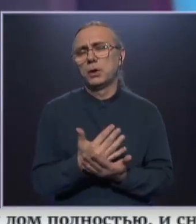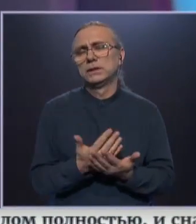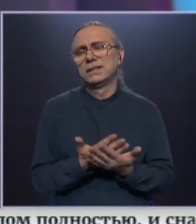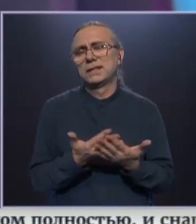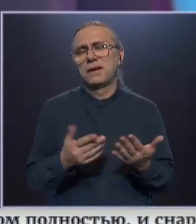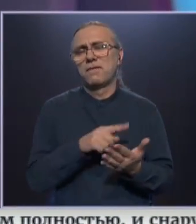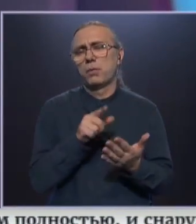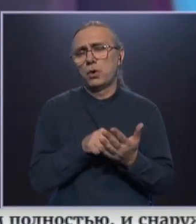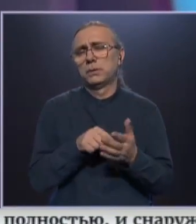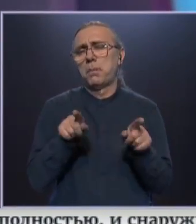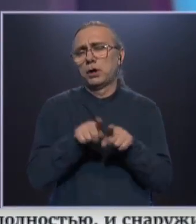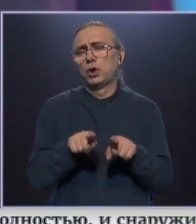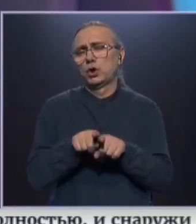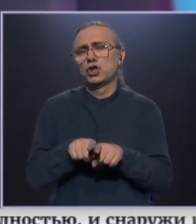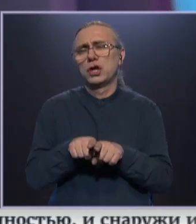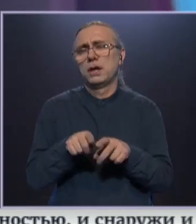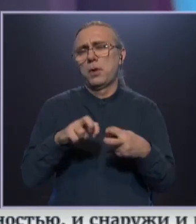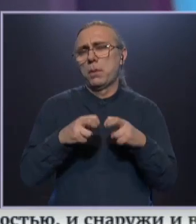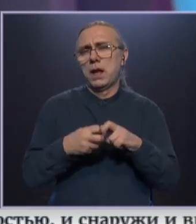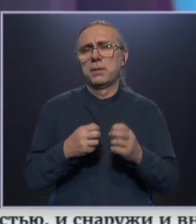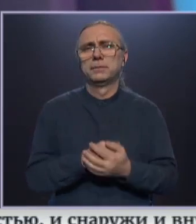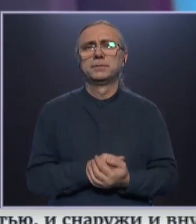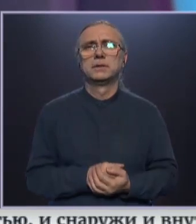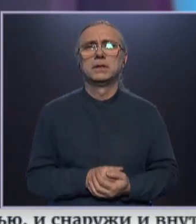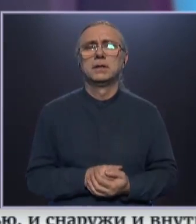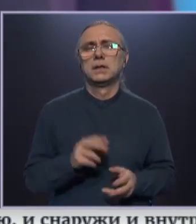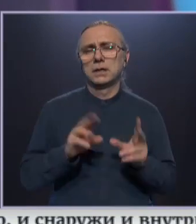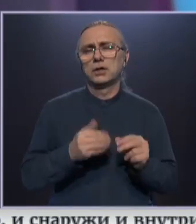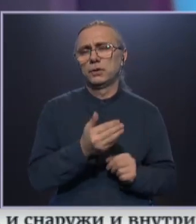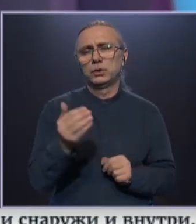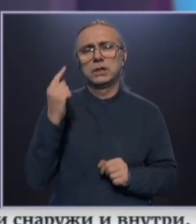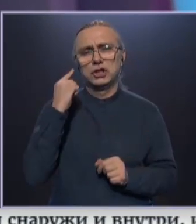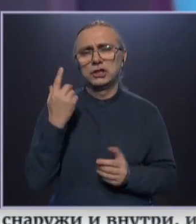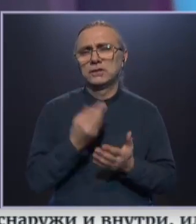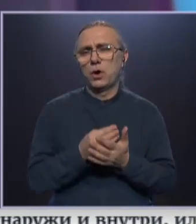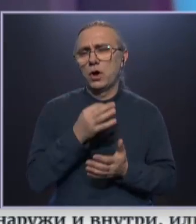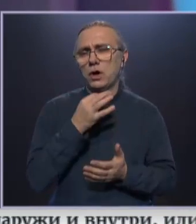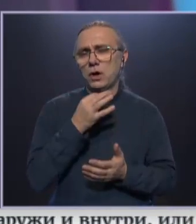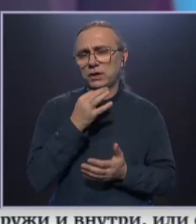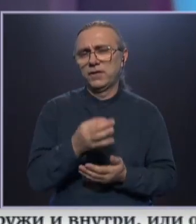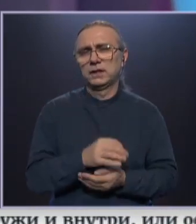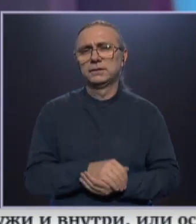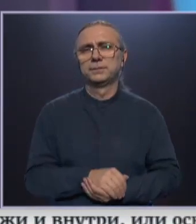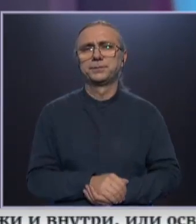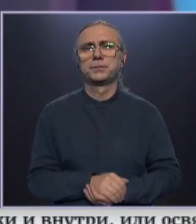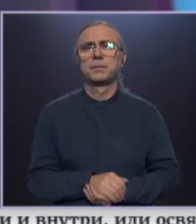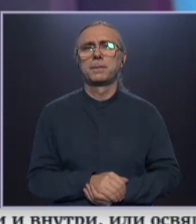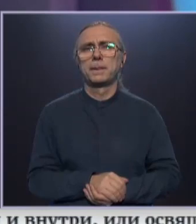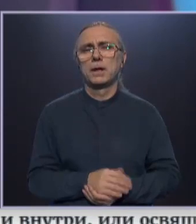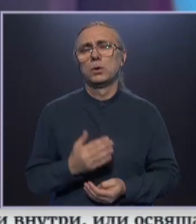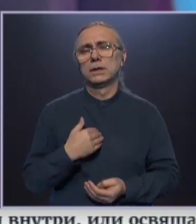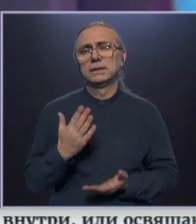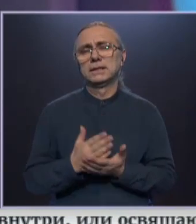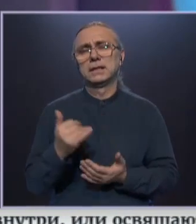вопросов буквально по одной и той же проблематике, поэтому надеюсь, вы услышите свой ответ. Но вот мне редактор наш подсказывает, что у нас есть телефонный звонок. Давайте